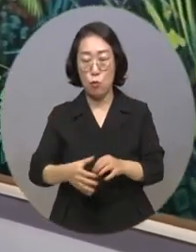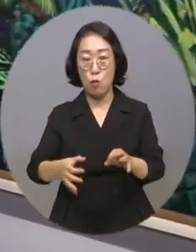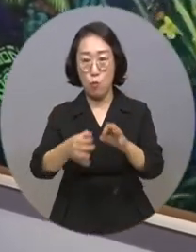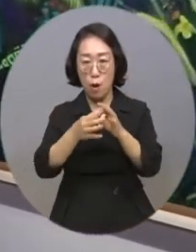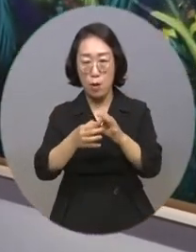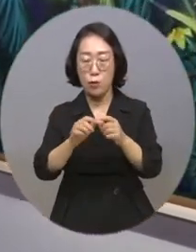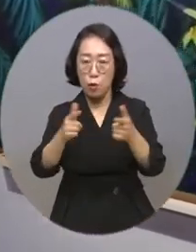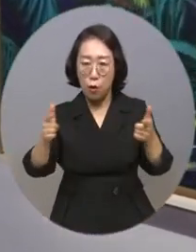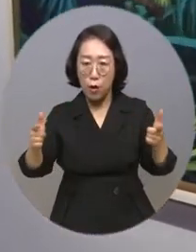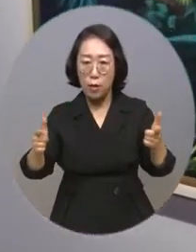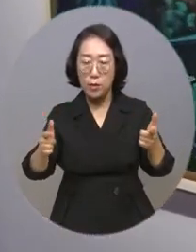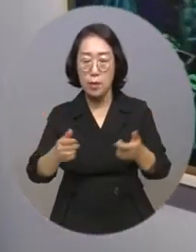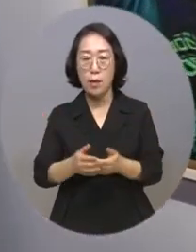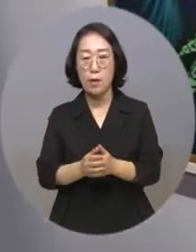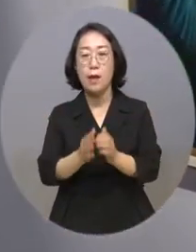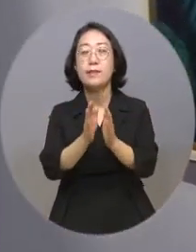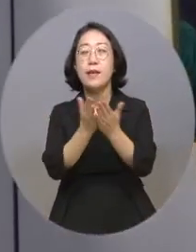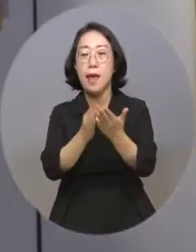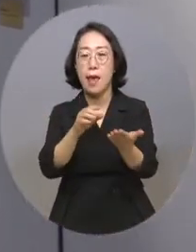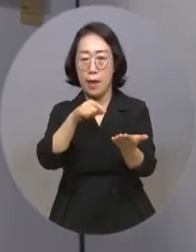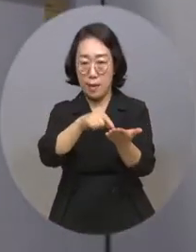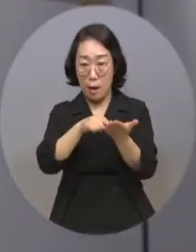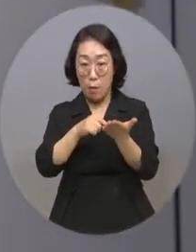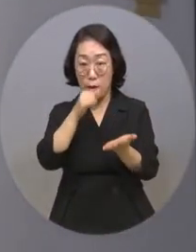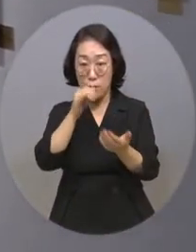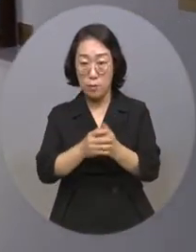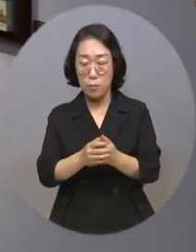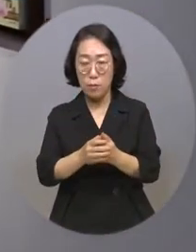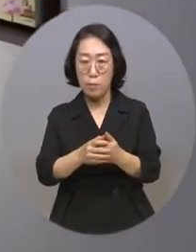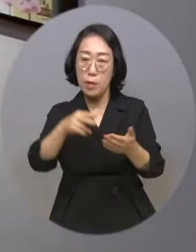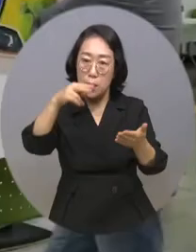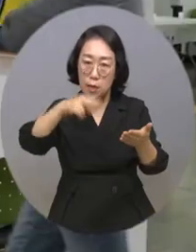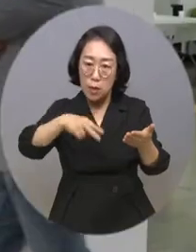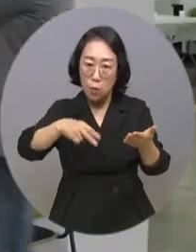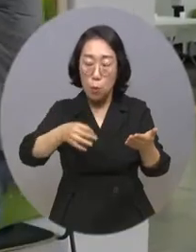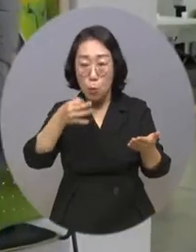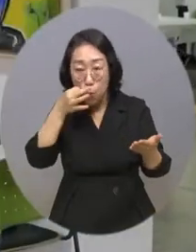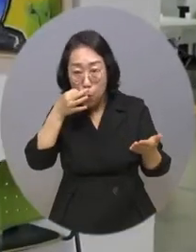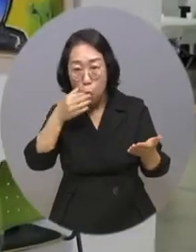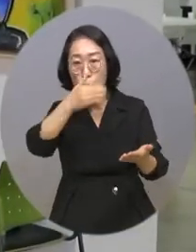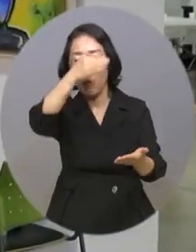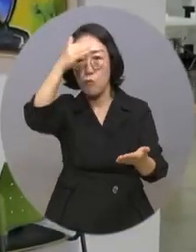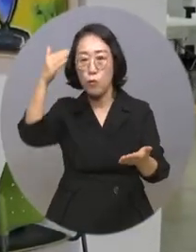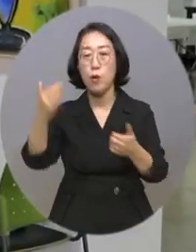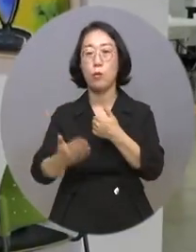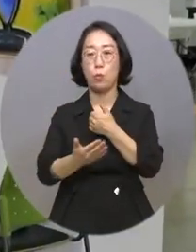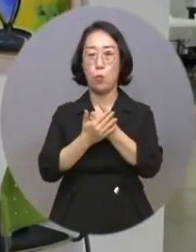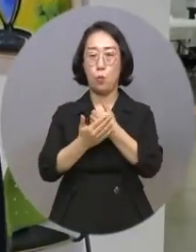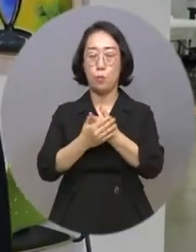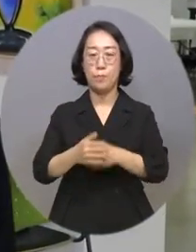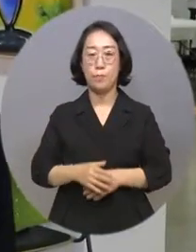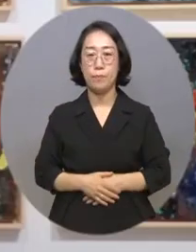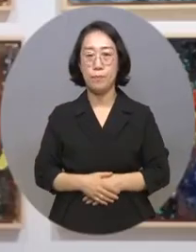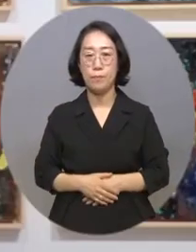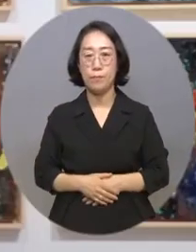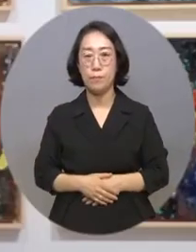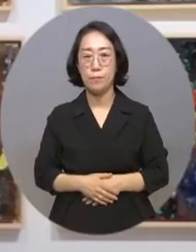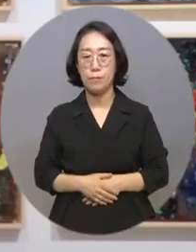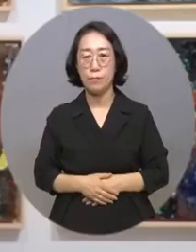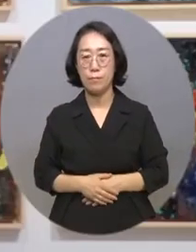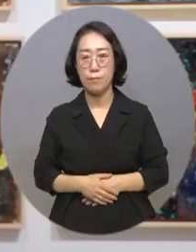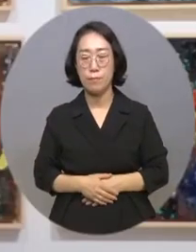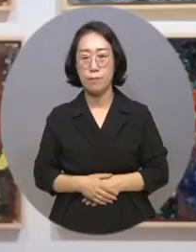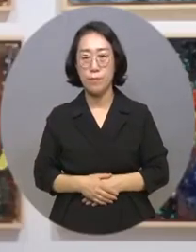작품을 소개하는 잡지도 마련돼 시민들이 많은 작품을 감상할 수 있도록 했습니다.